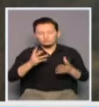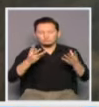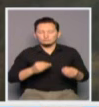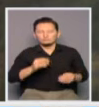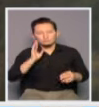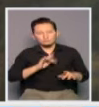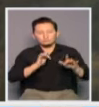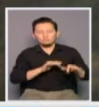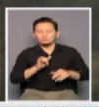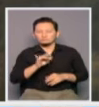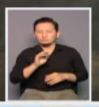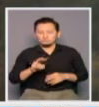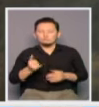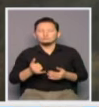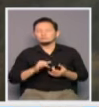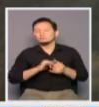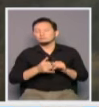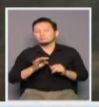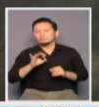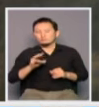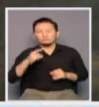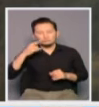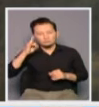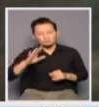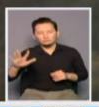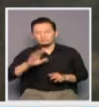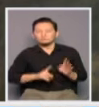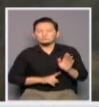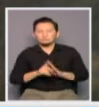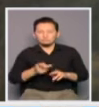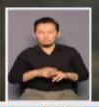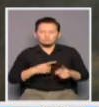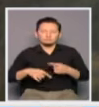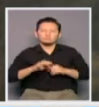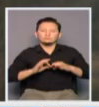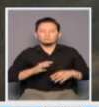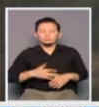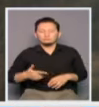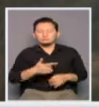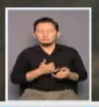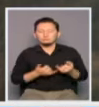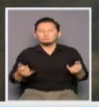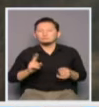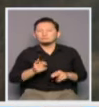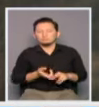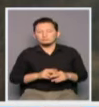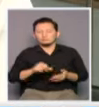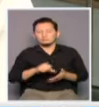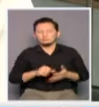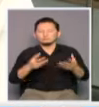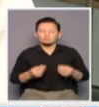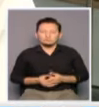Это теперь прошло в Оренбургской области, в Западно-Казахстанской области. И мы хотим предложить атырауцам тоже учредить такой День